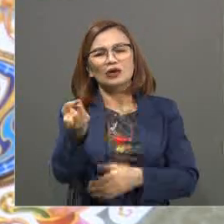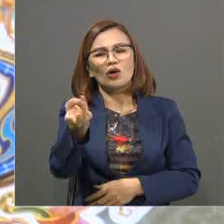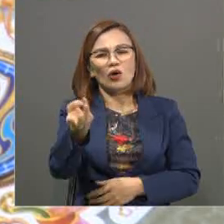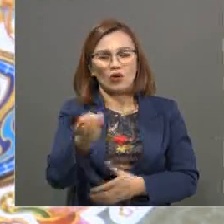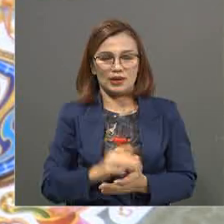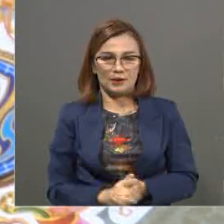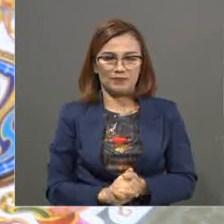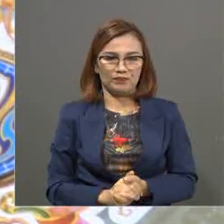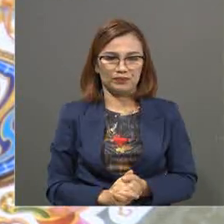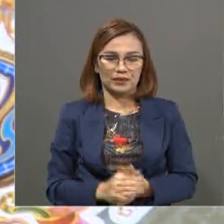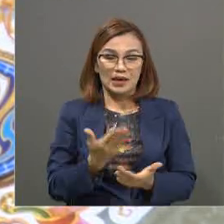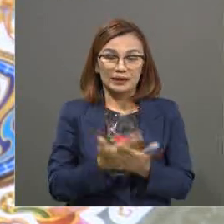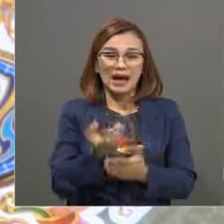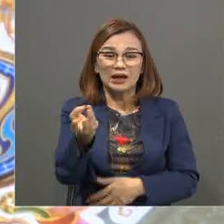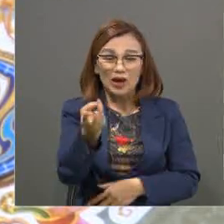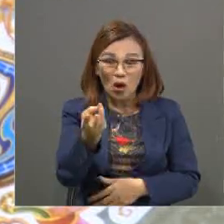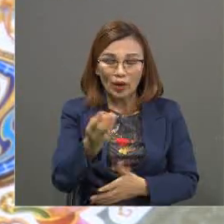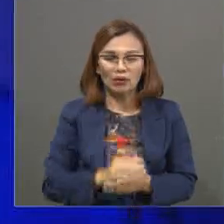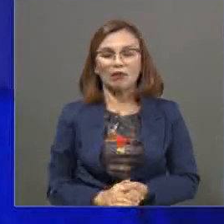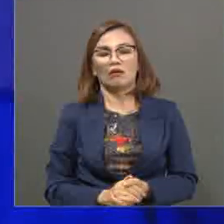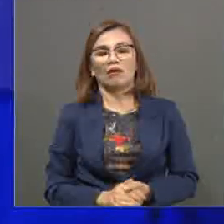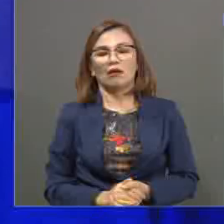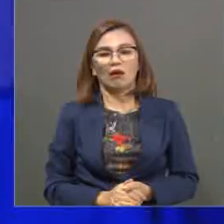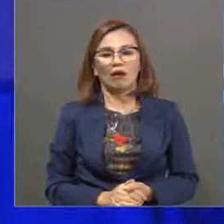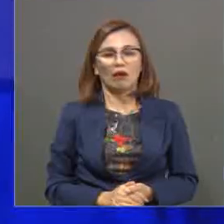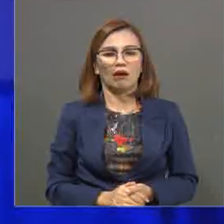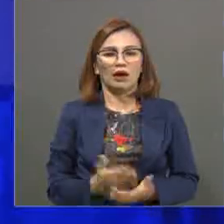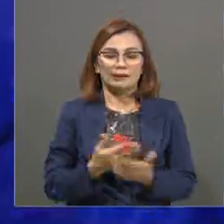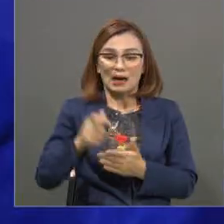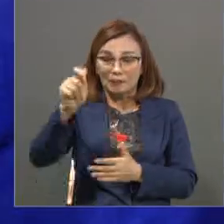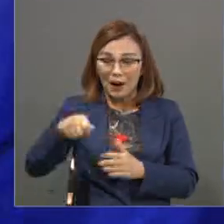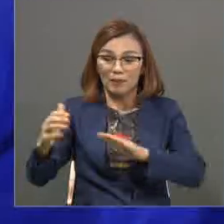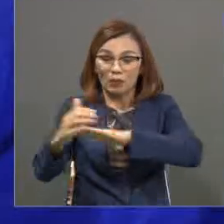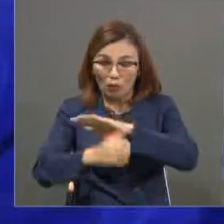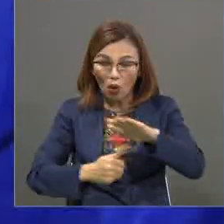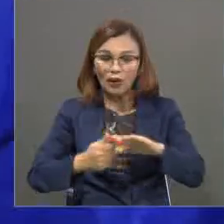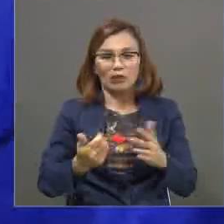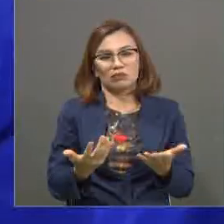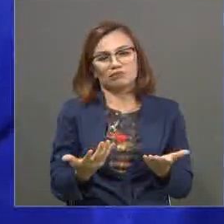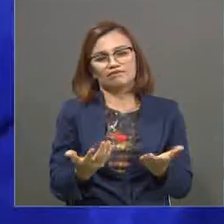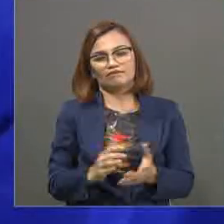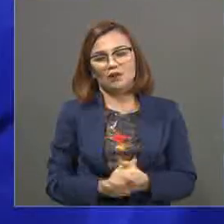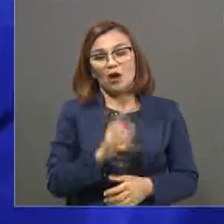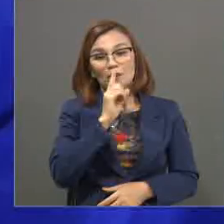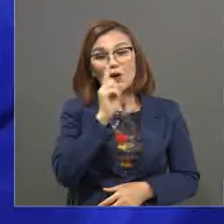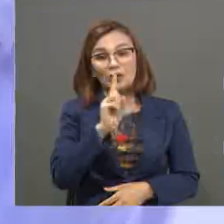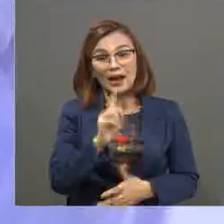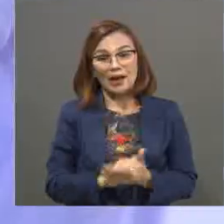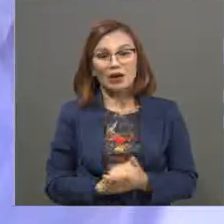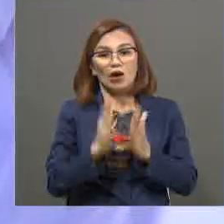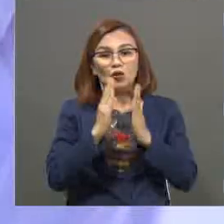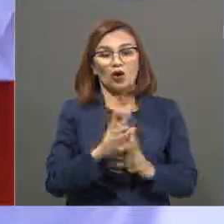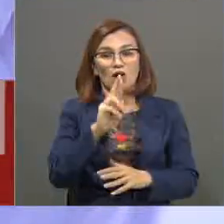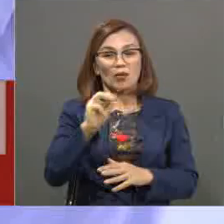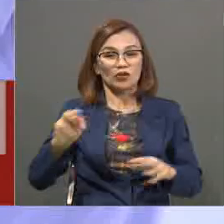ถึงอยู่แล้วอ่ะนะฮะแล้วก็ยังจะไปซ้ำเติมเขเรื่องนี้คุณคารมพลพรกลางรองโฆษกประจำสำนักนายกรัฐมนตรีออกมาเตือนนะ